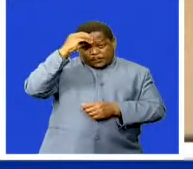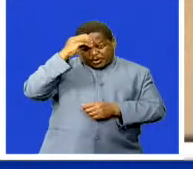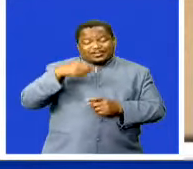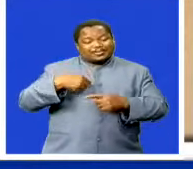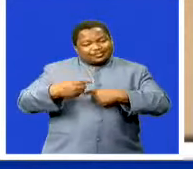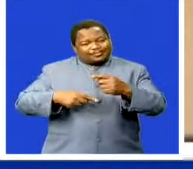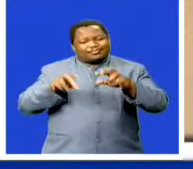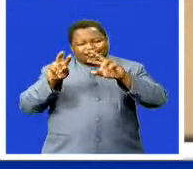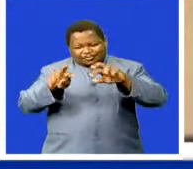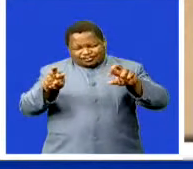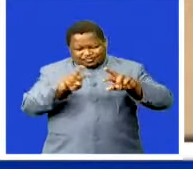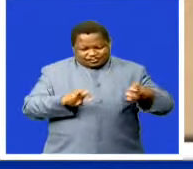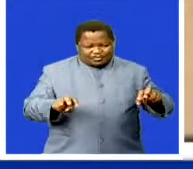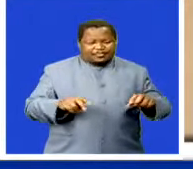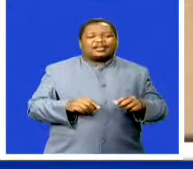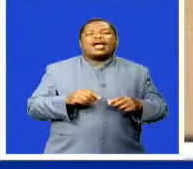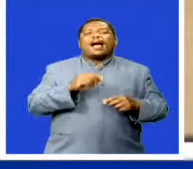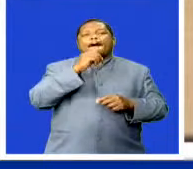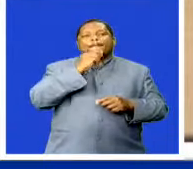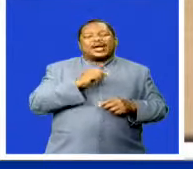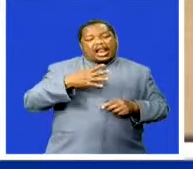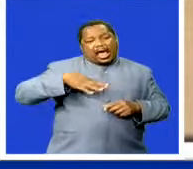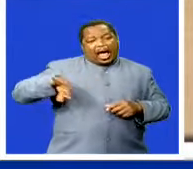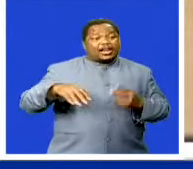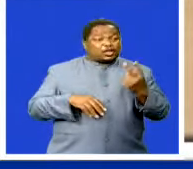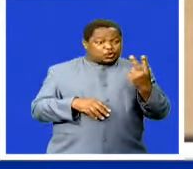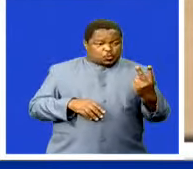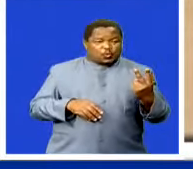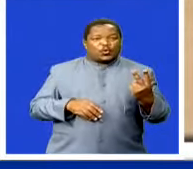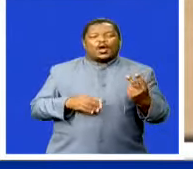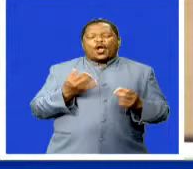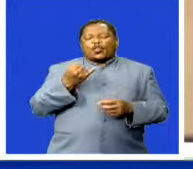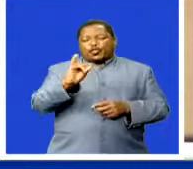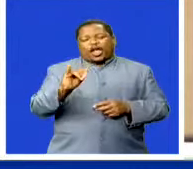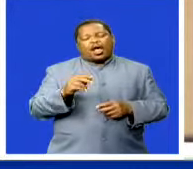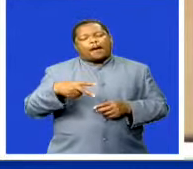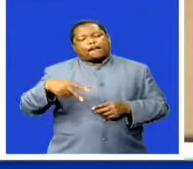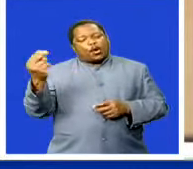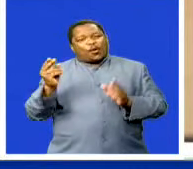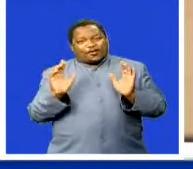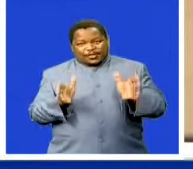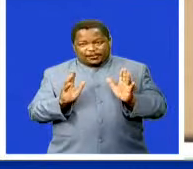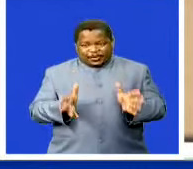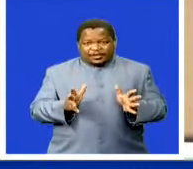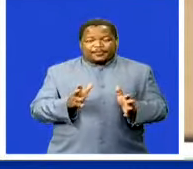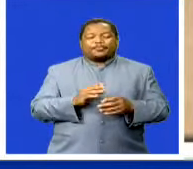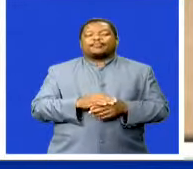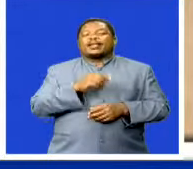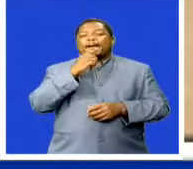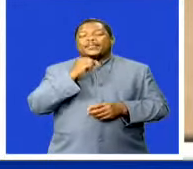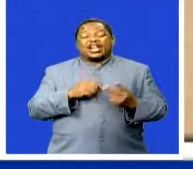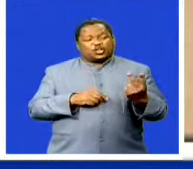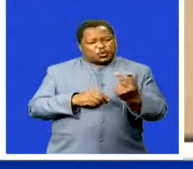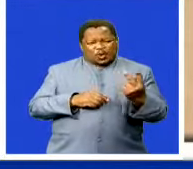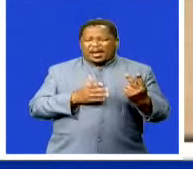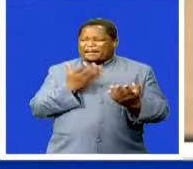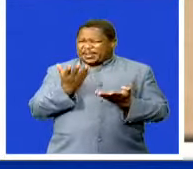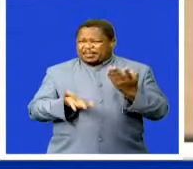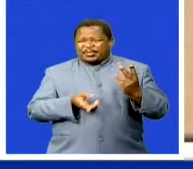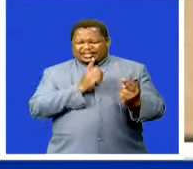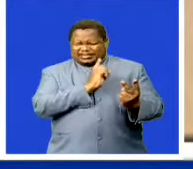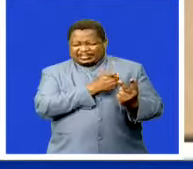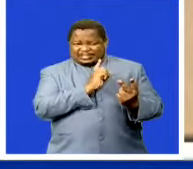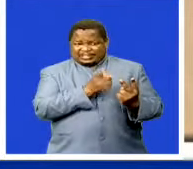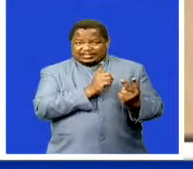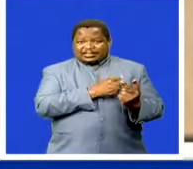amajahala amabili kungiwona ayithatha kucala imali angakaphaphamike siboniso kanzi ke lawo majaha ayasolakala